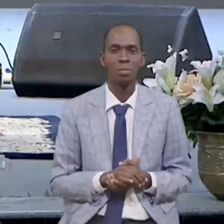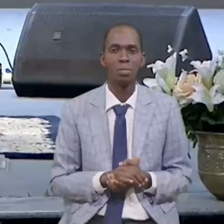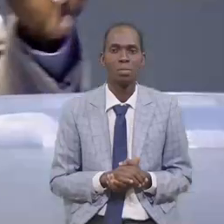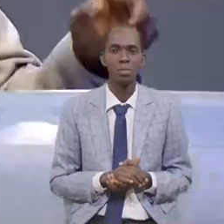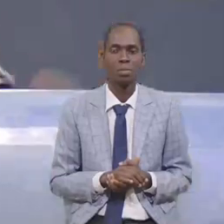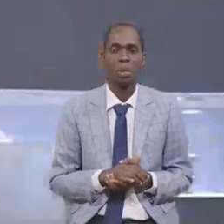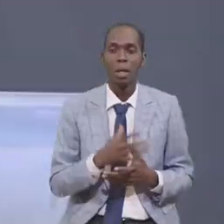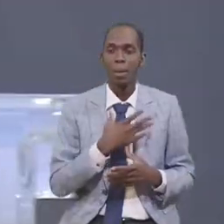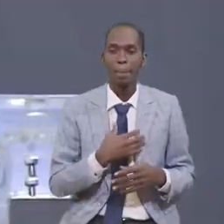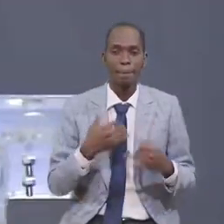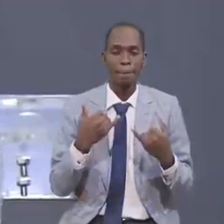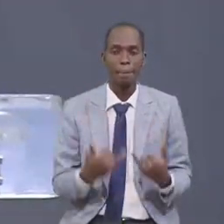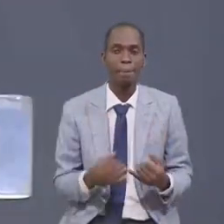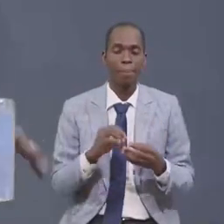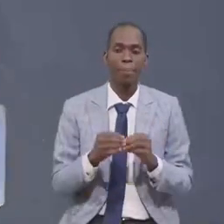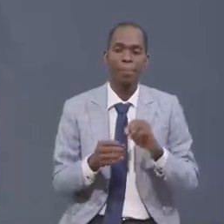Et troisième point,